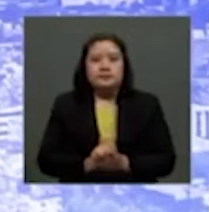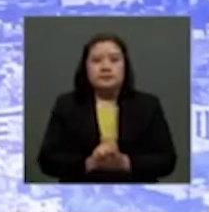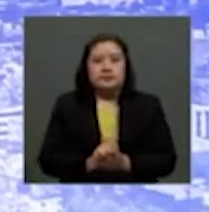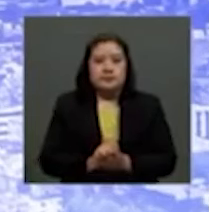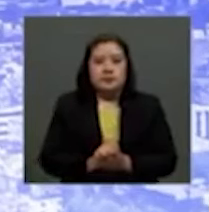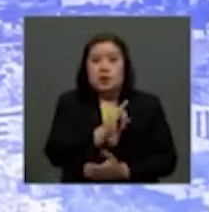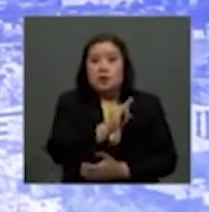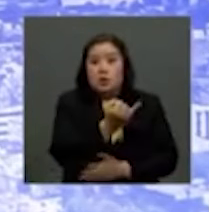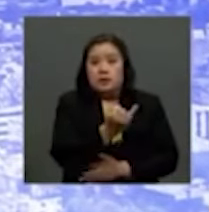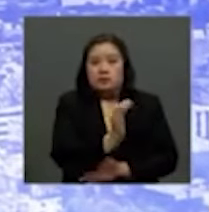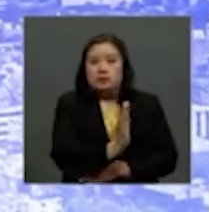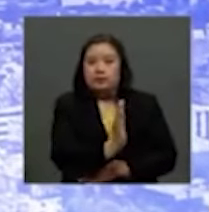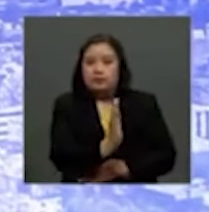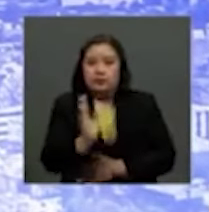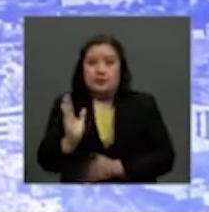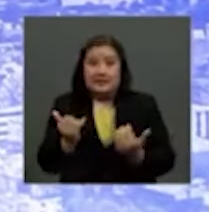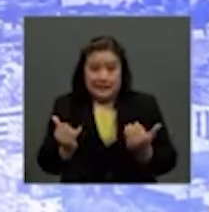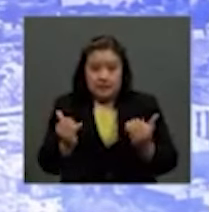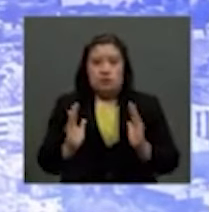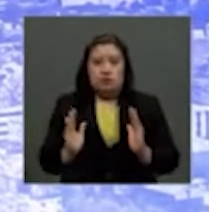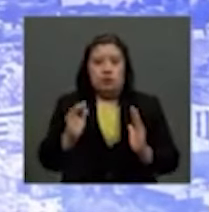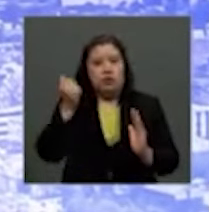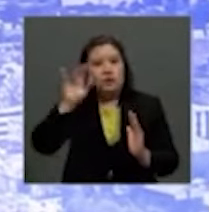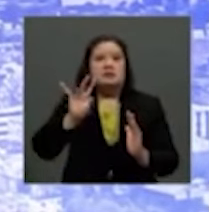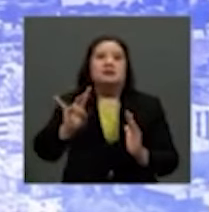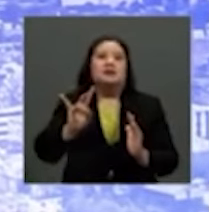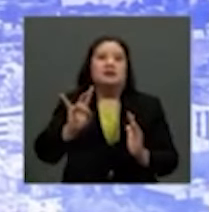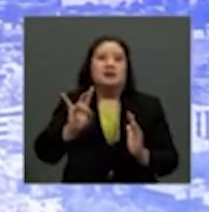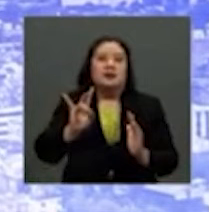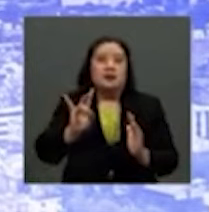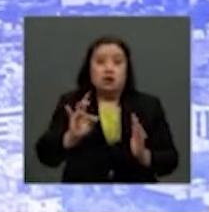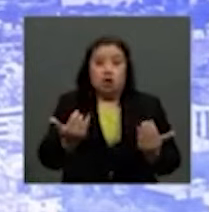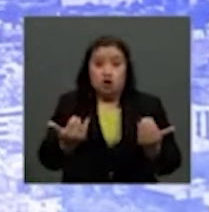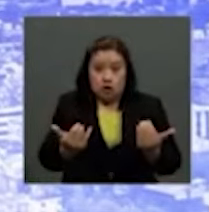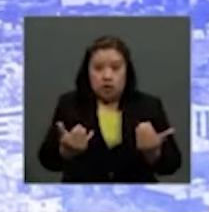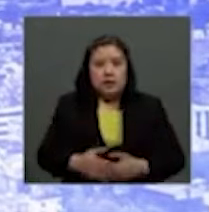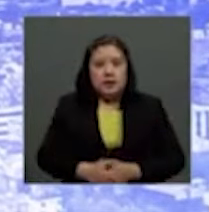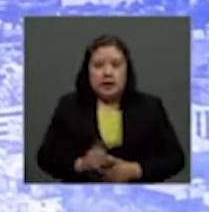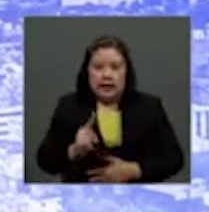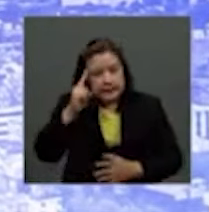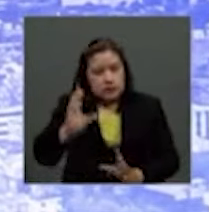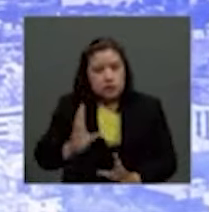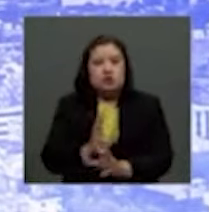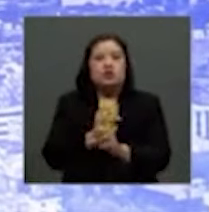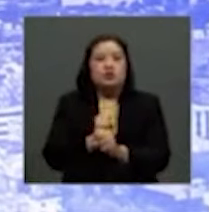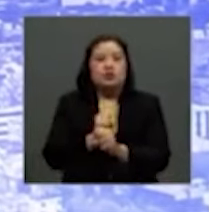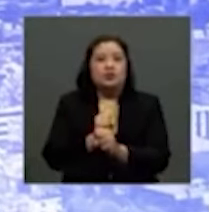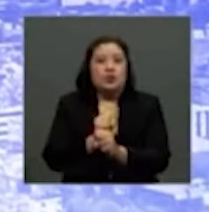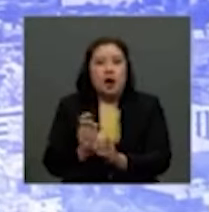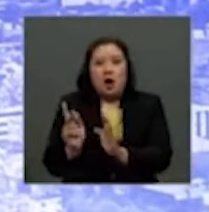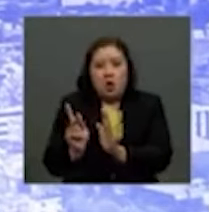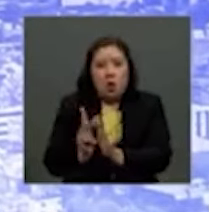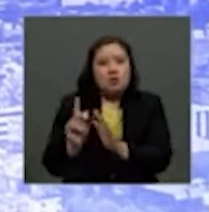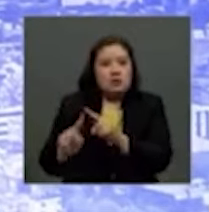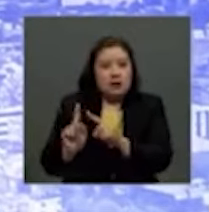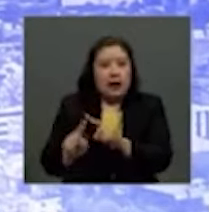สัปดาห์นี้นะคะจากวันนี้เป็นต้นไปมาตรการผ่อนคลายกำลังจะมีการพิจารณาอย่างละเอียดนะคะใน